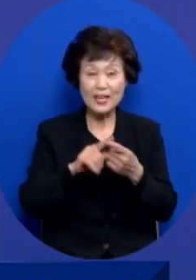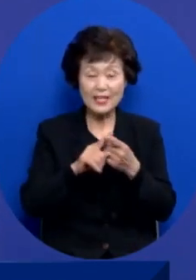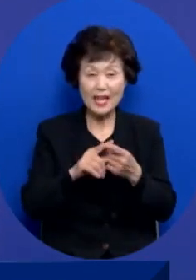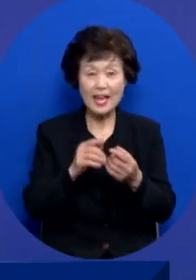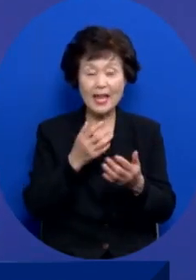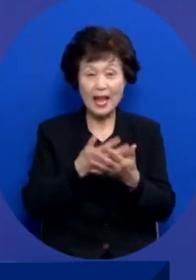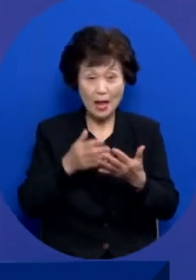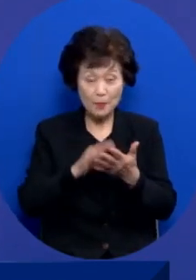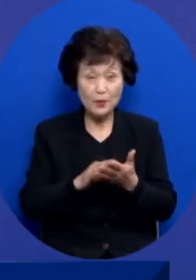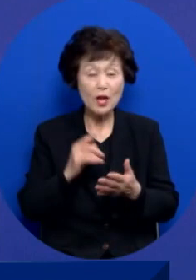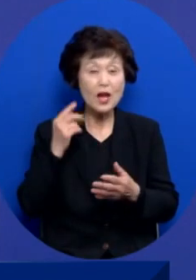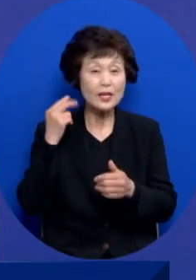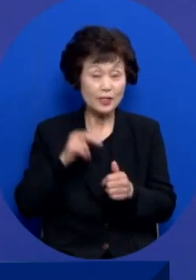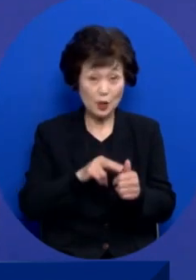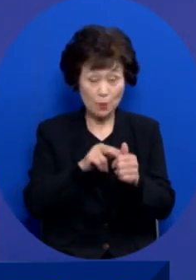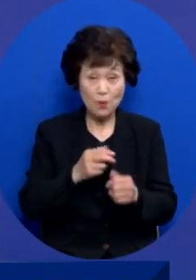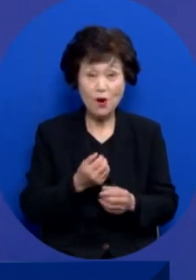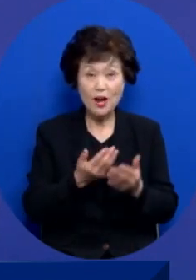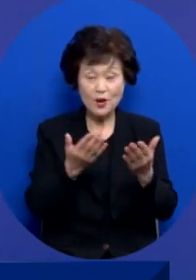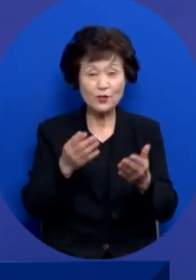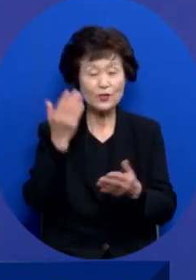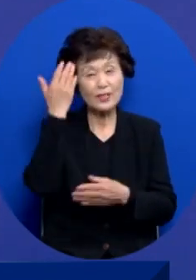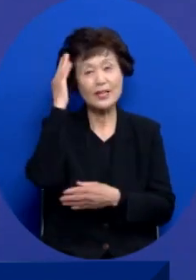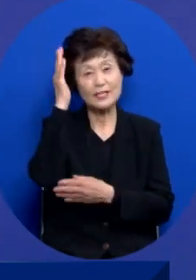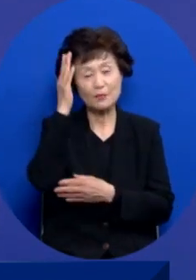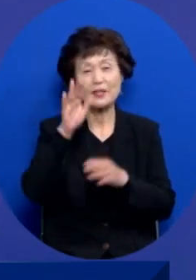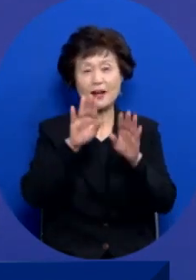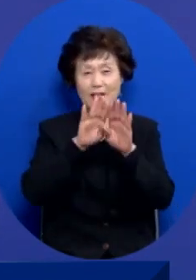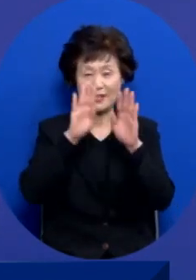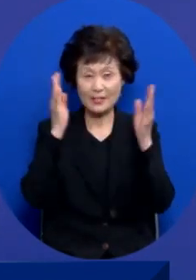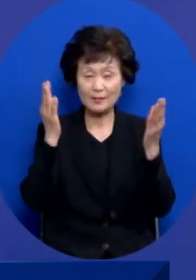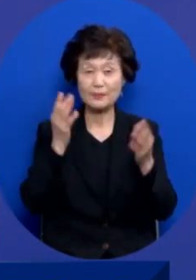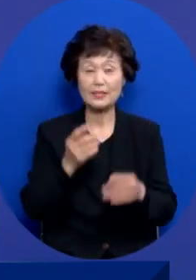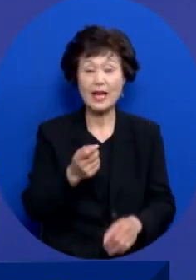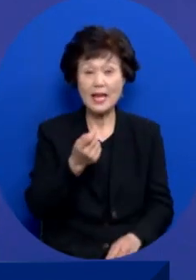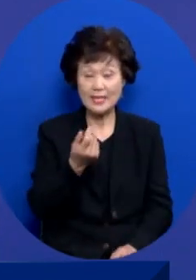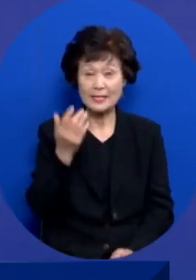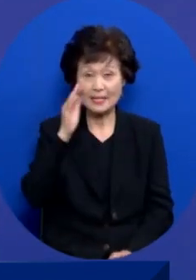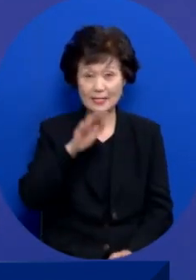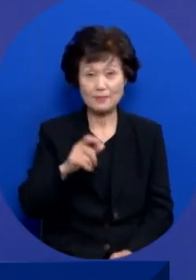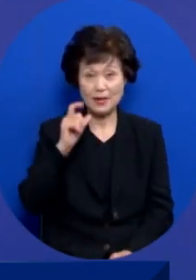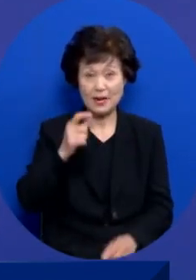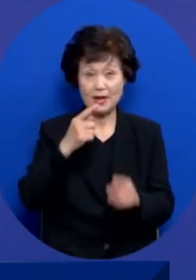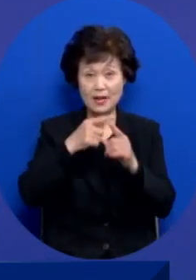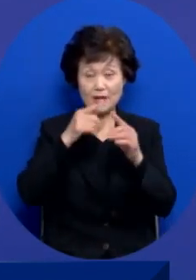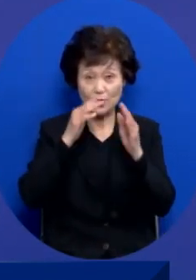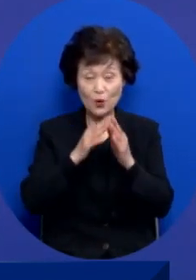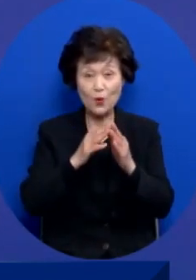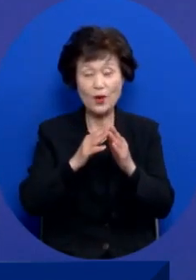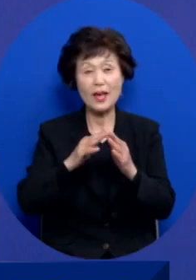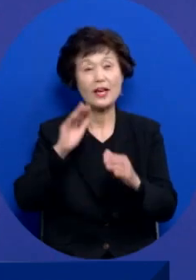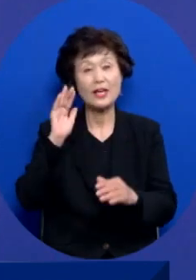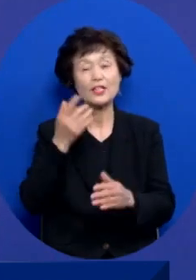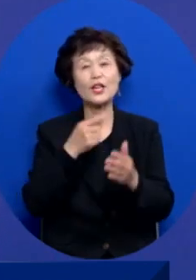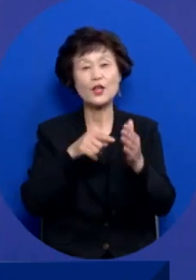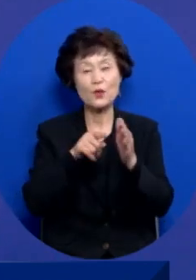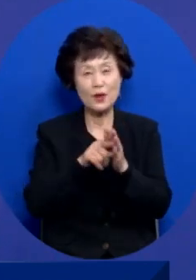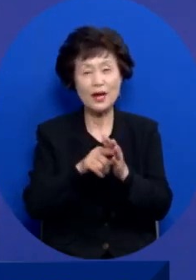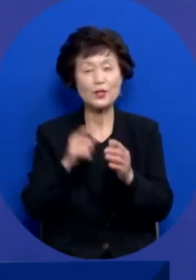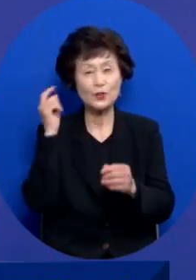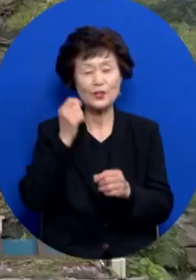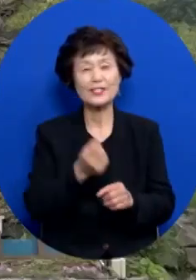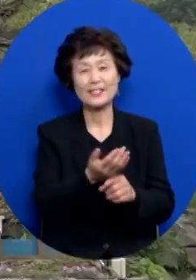열렸습니다. 하나의 교회는 개척 후 여러 시행착오 끝에 작지만 강한 교회로 거듭날 수 있었다고 하는데요. 최대진 기자입니다.